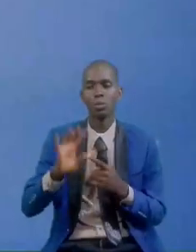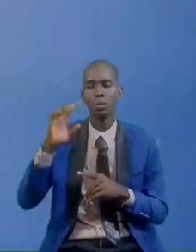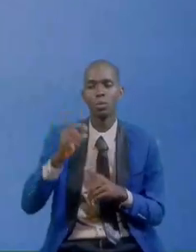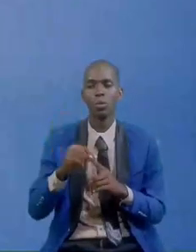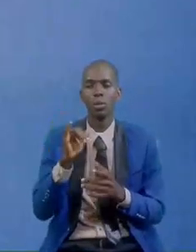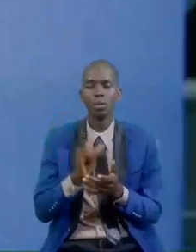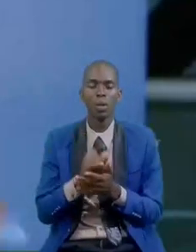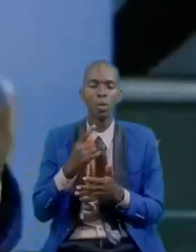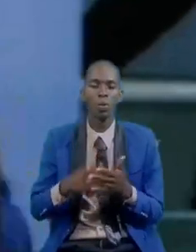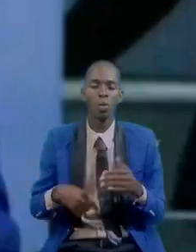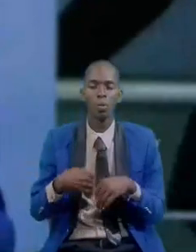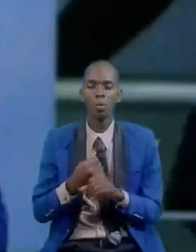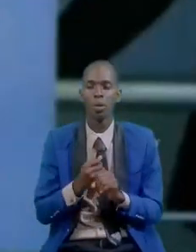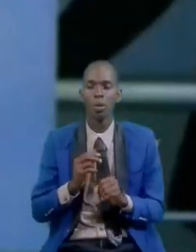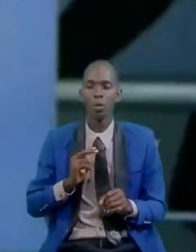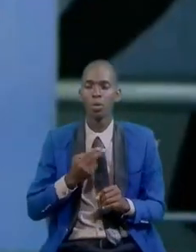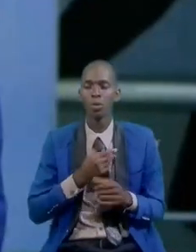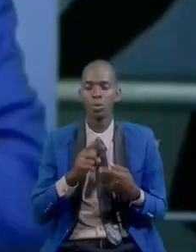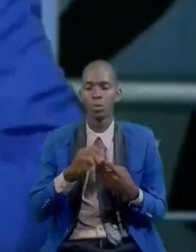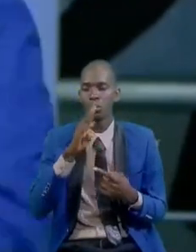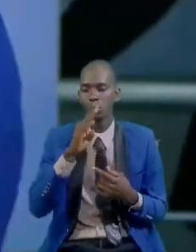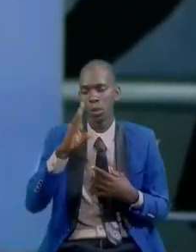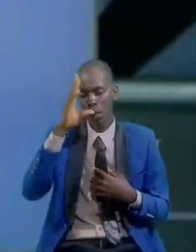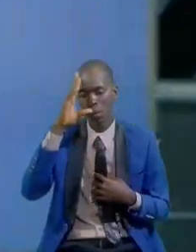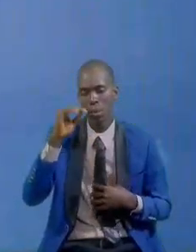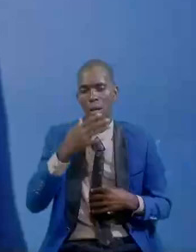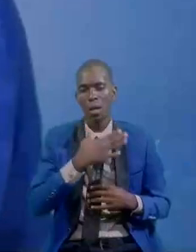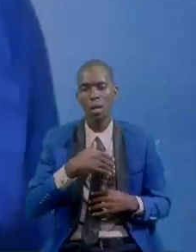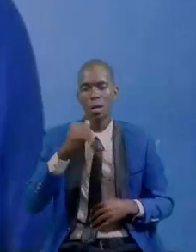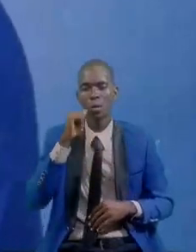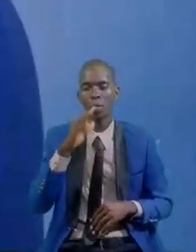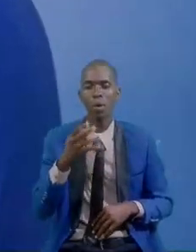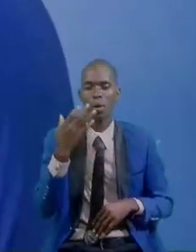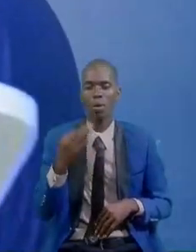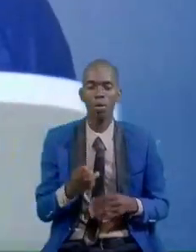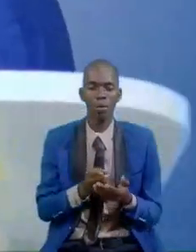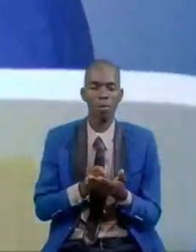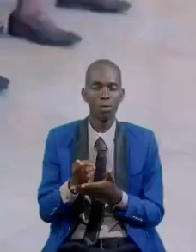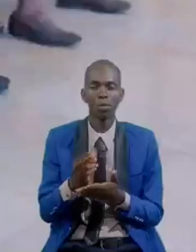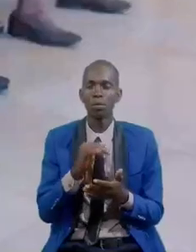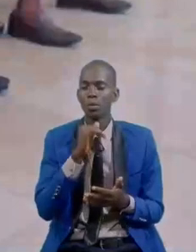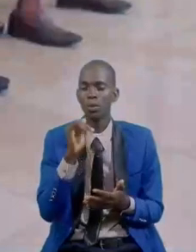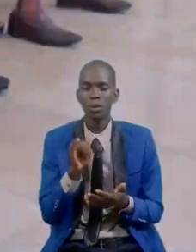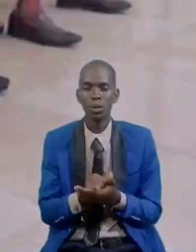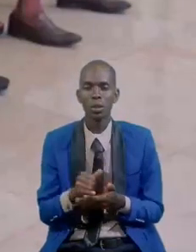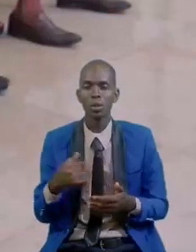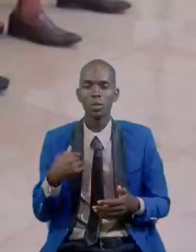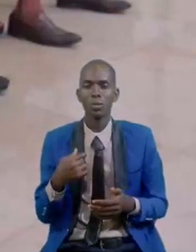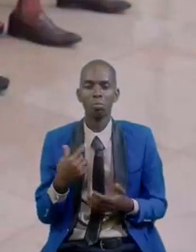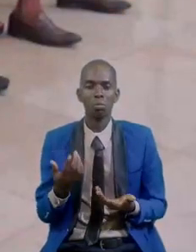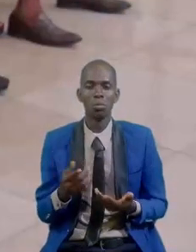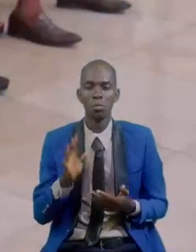ce qui fait de nous des hommes et des femmes d'intégrité. Ce n'est pas seulement dans